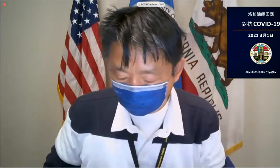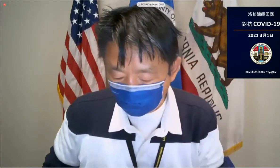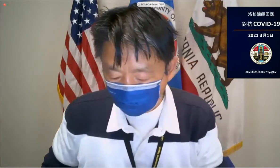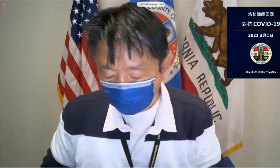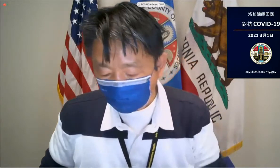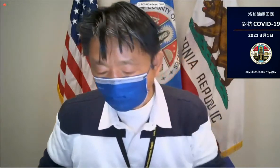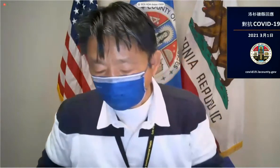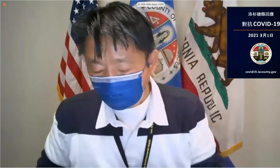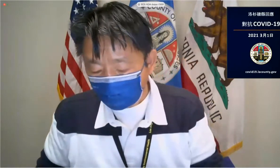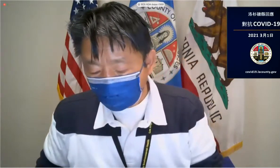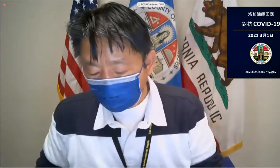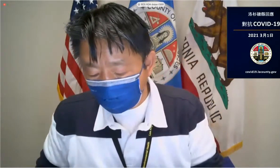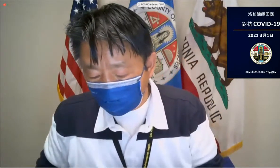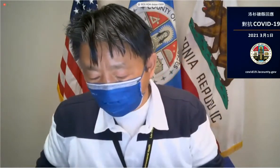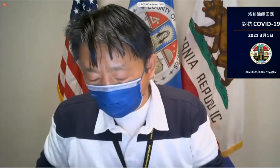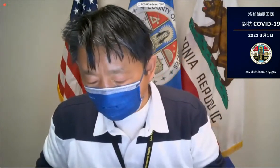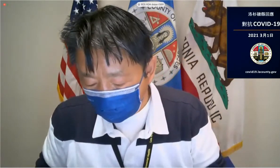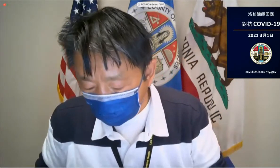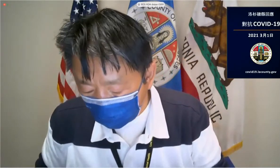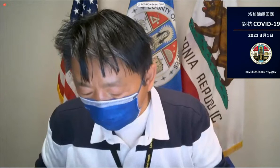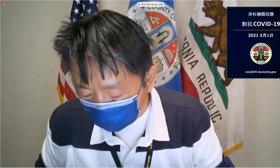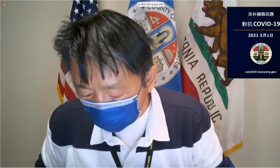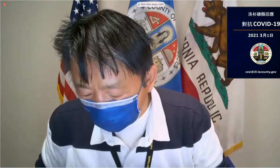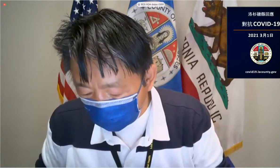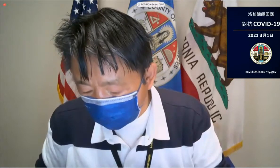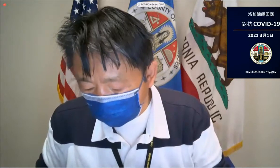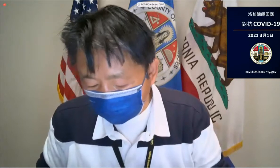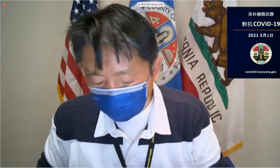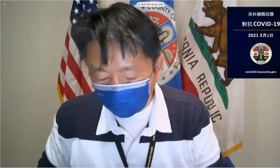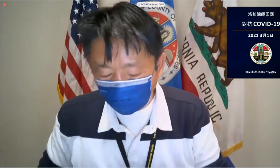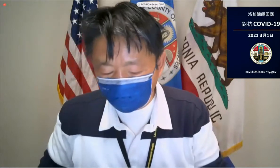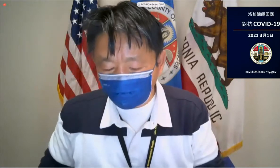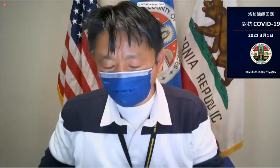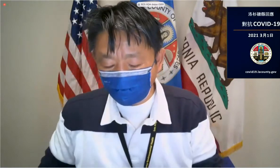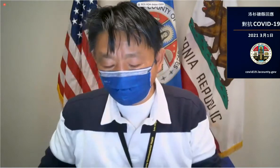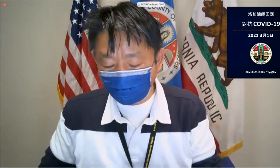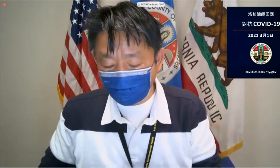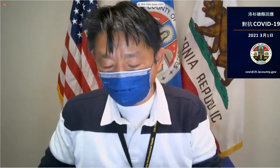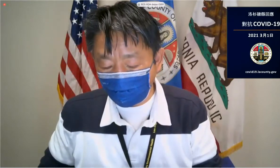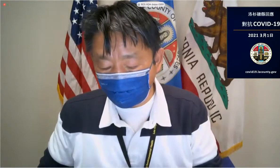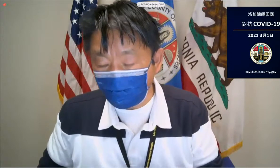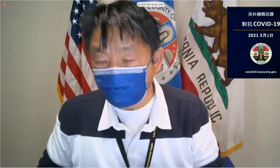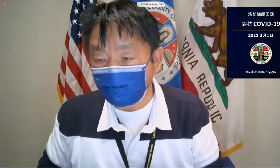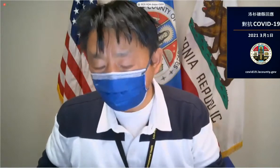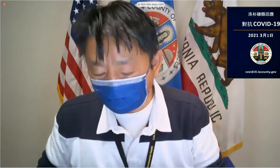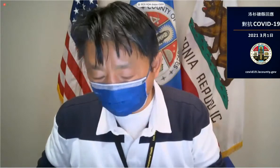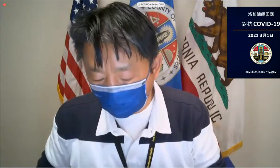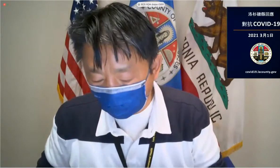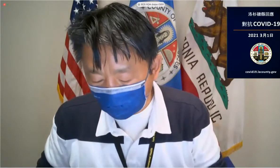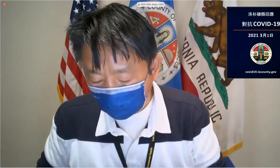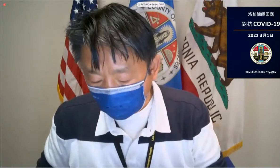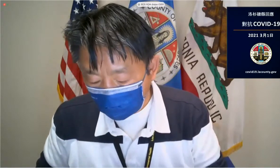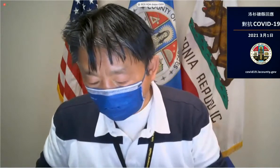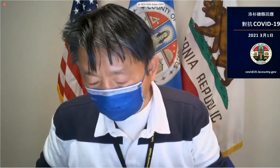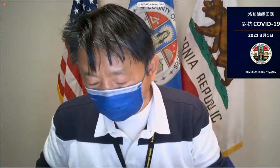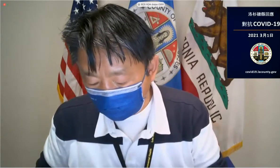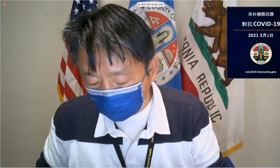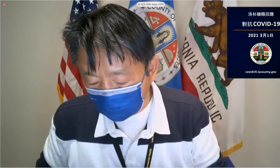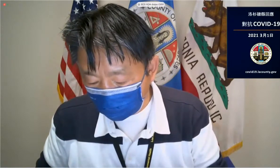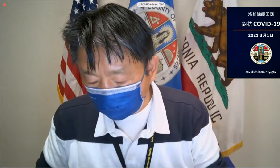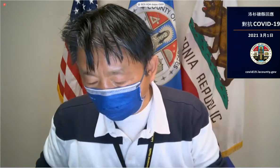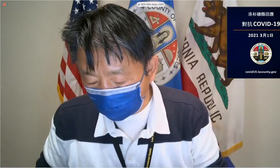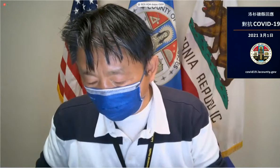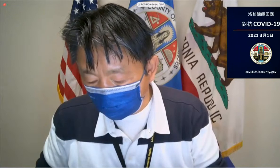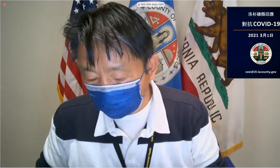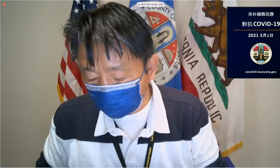期。因为这一部门的职业分散的缘故，我们不能采取一刀切的方法。有些食